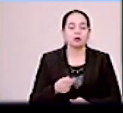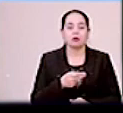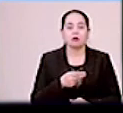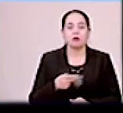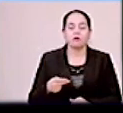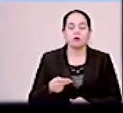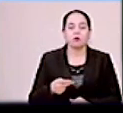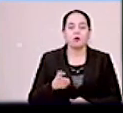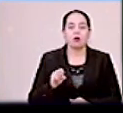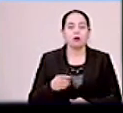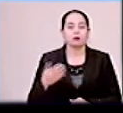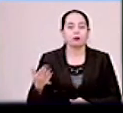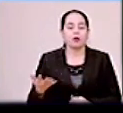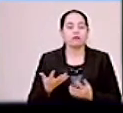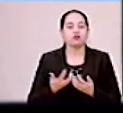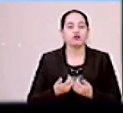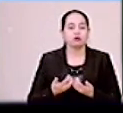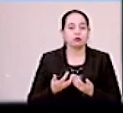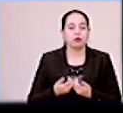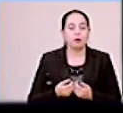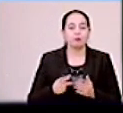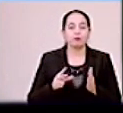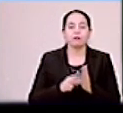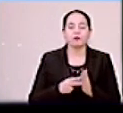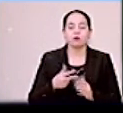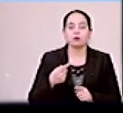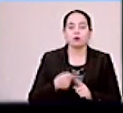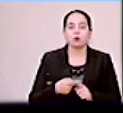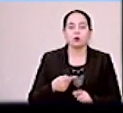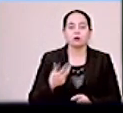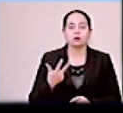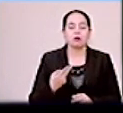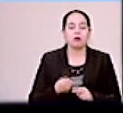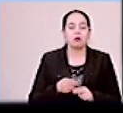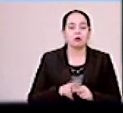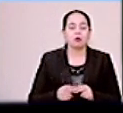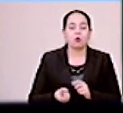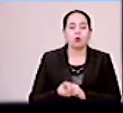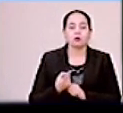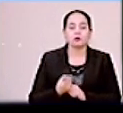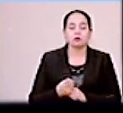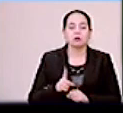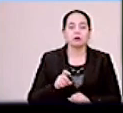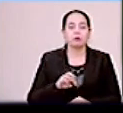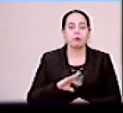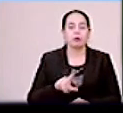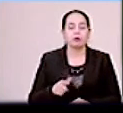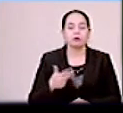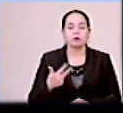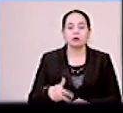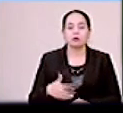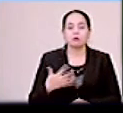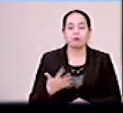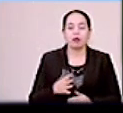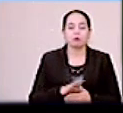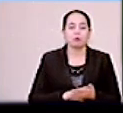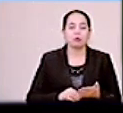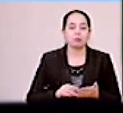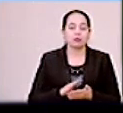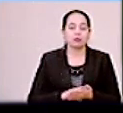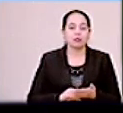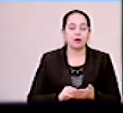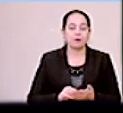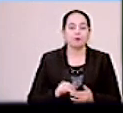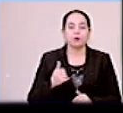равно, а справа считаем, 8 плюс 3 – это 11, знаменатель 35